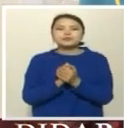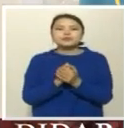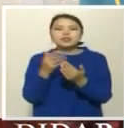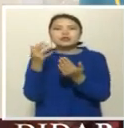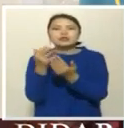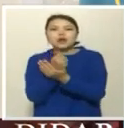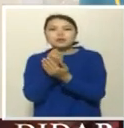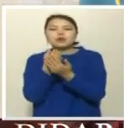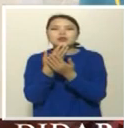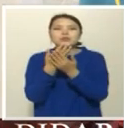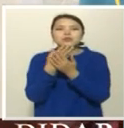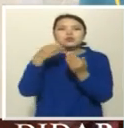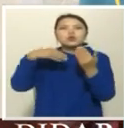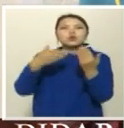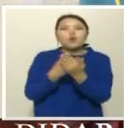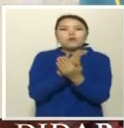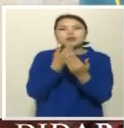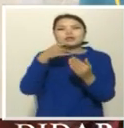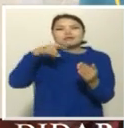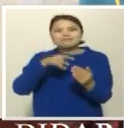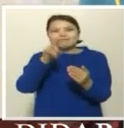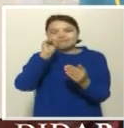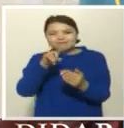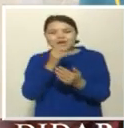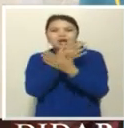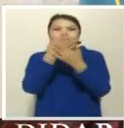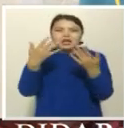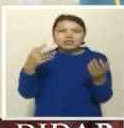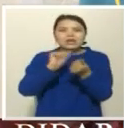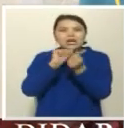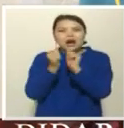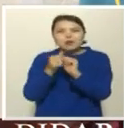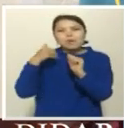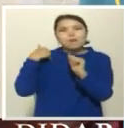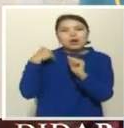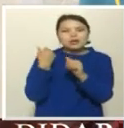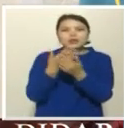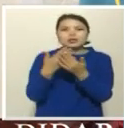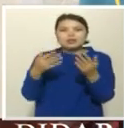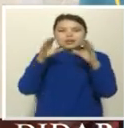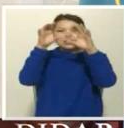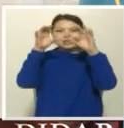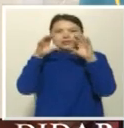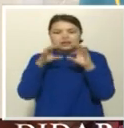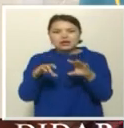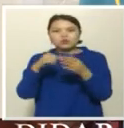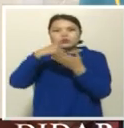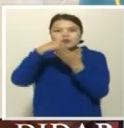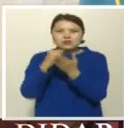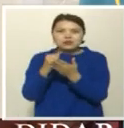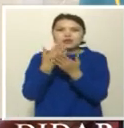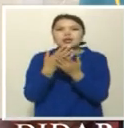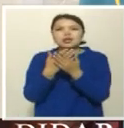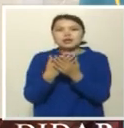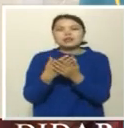табылған кен орындарын дұрыс жағдайда игеріп, заң талаптарына және